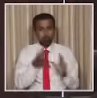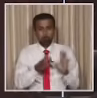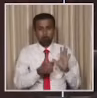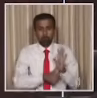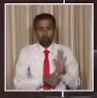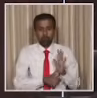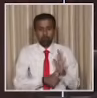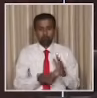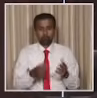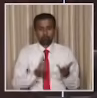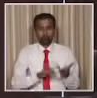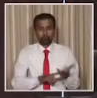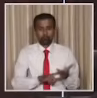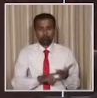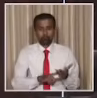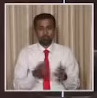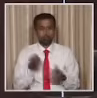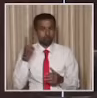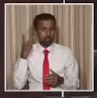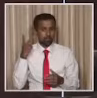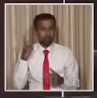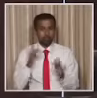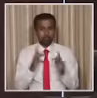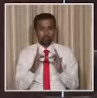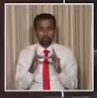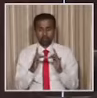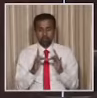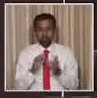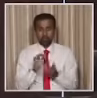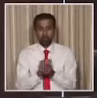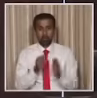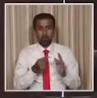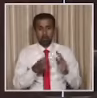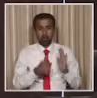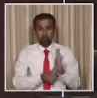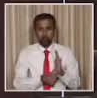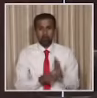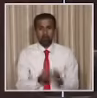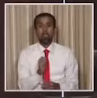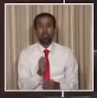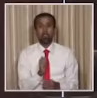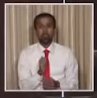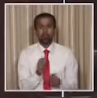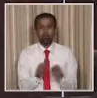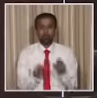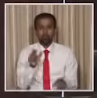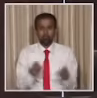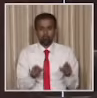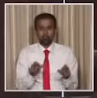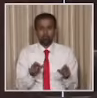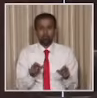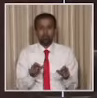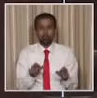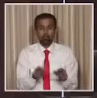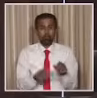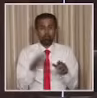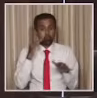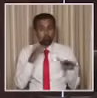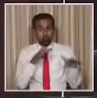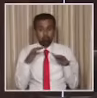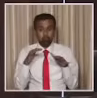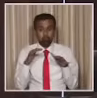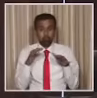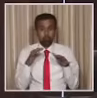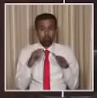ගේනවා. ඊට පස්සේ කෙනාව අයිය පෙරේදා ඔන්ලයින් ආර ඔන්ලයින් 50ත් මේවා ගෙනල්ලා මොකද මේ මේ ජනතාවට ඔබතුමාලා සේවය කරන ජනතාවගේ මල්නේ